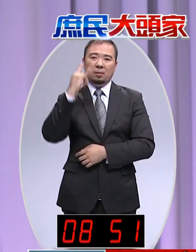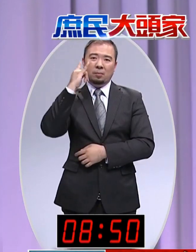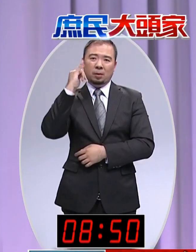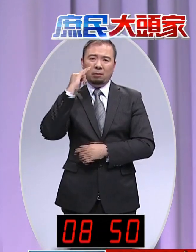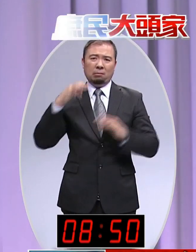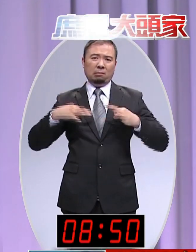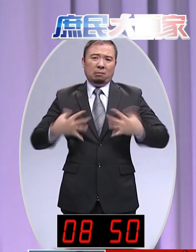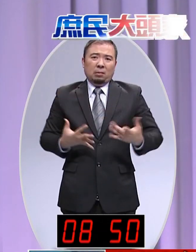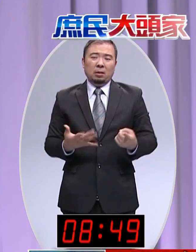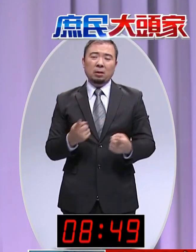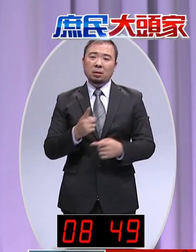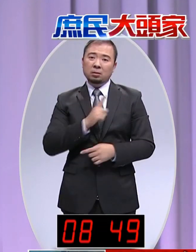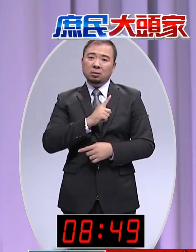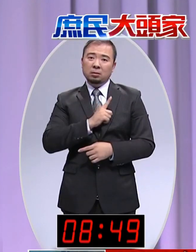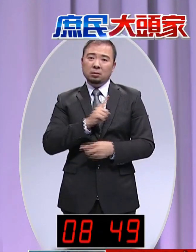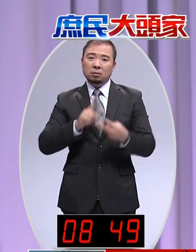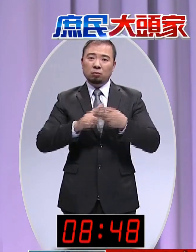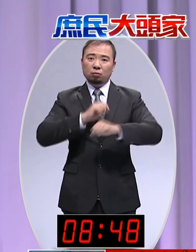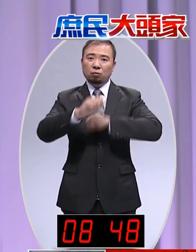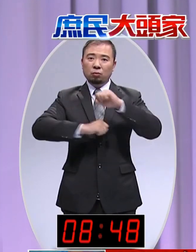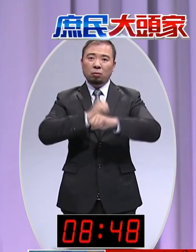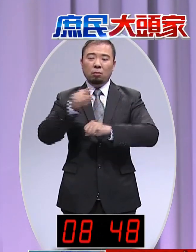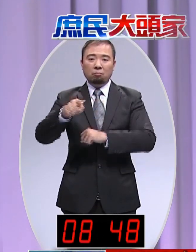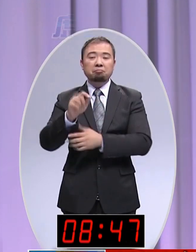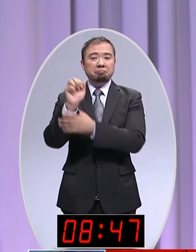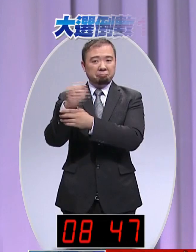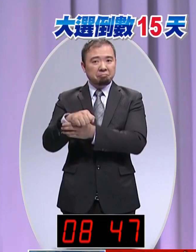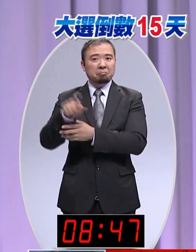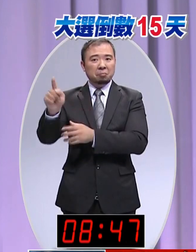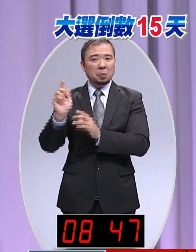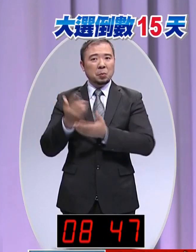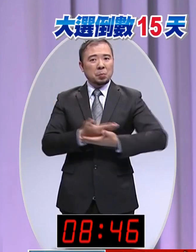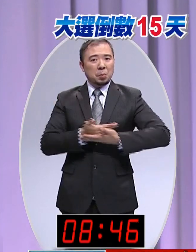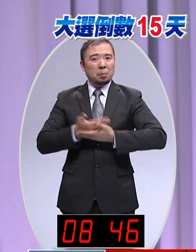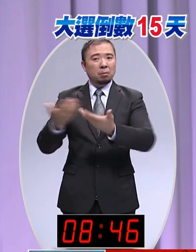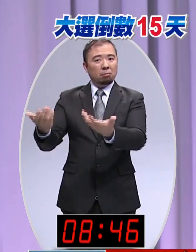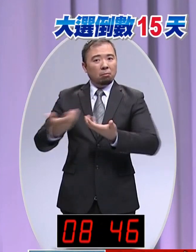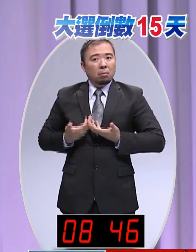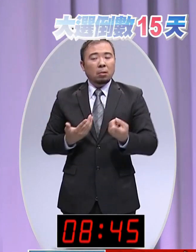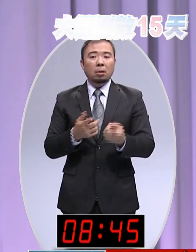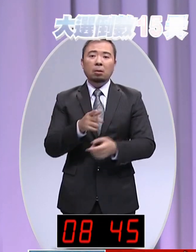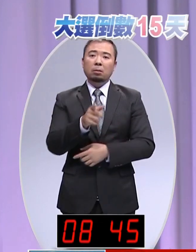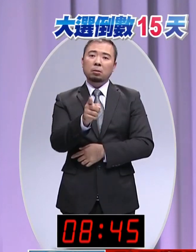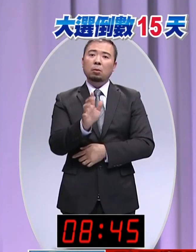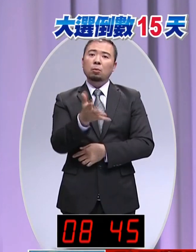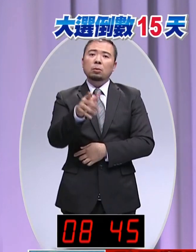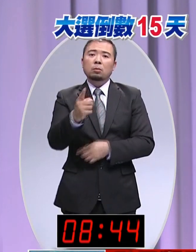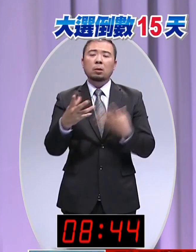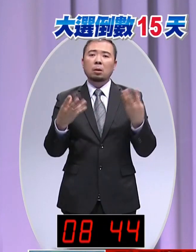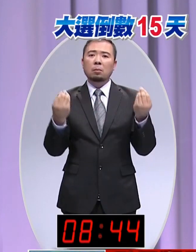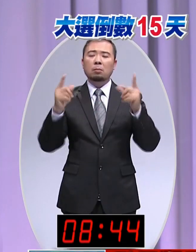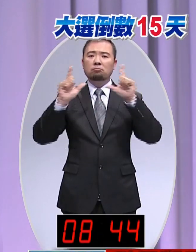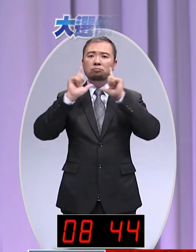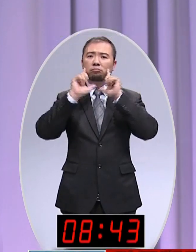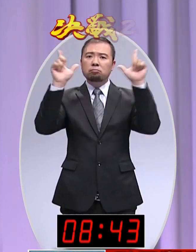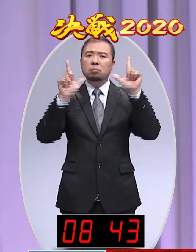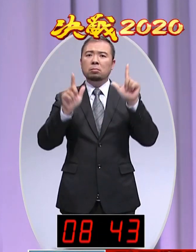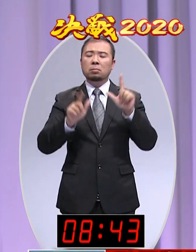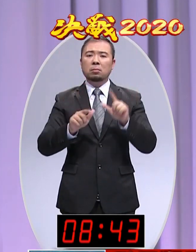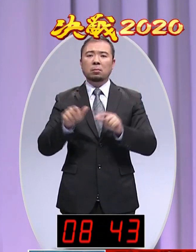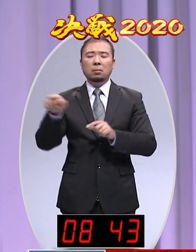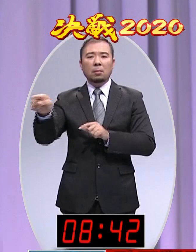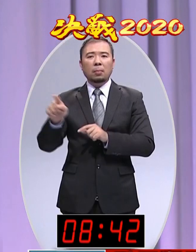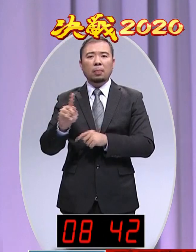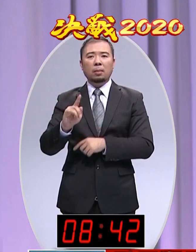给我来，我被你们的网军攻击成这个样子，你为什么没有登高一呼，请保护这位女婴